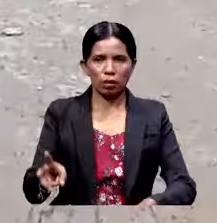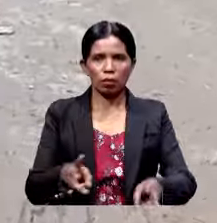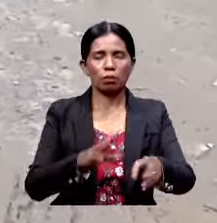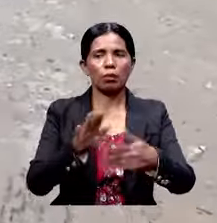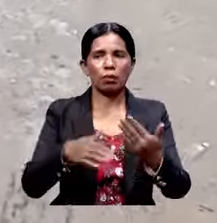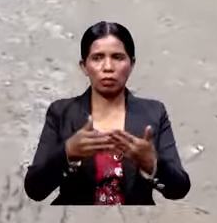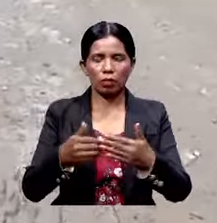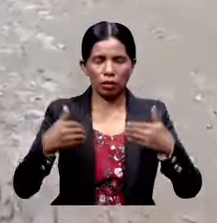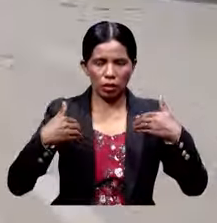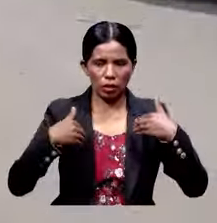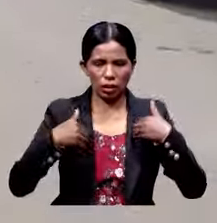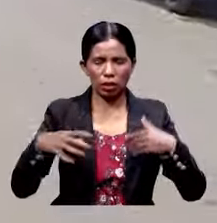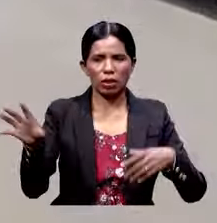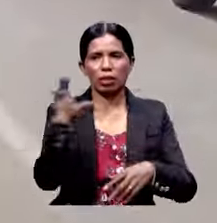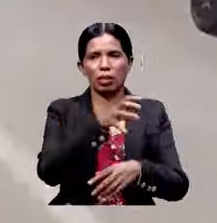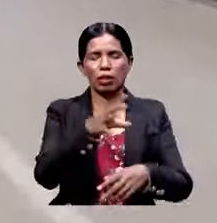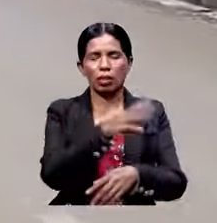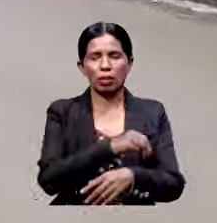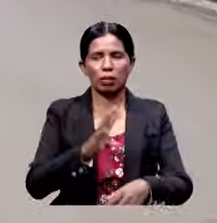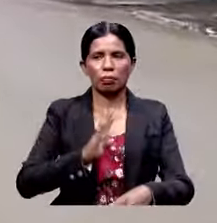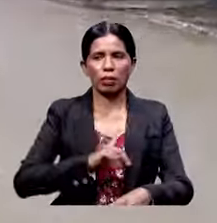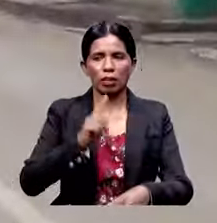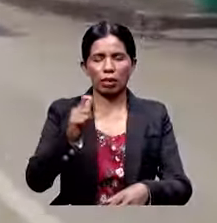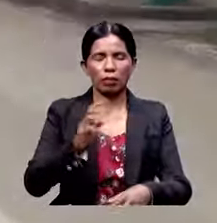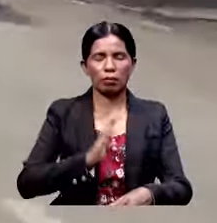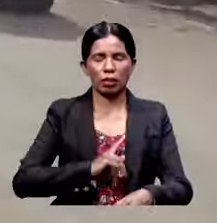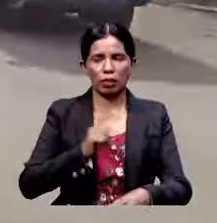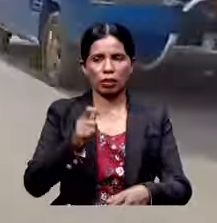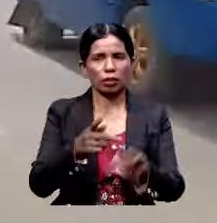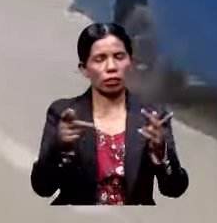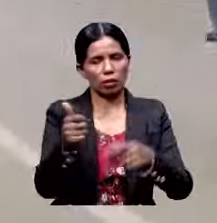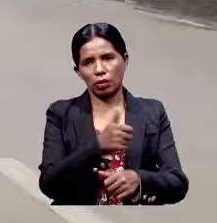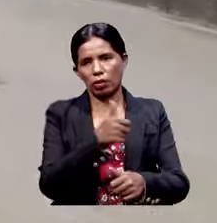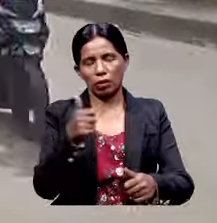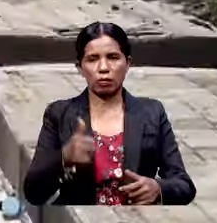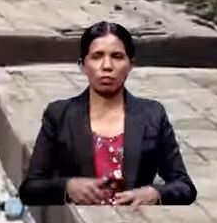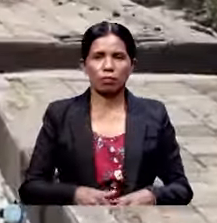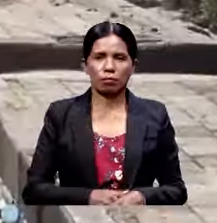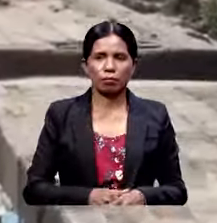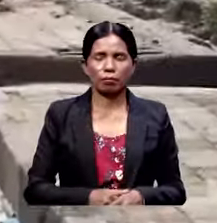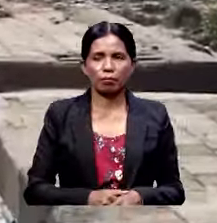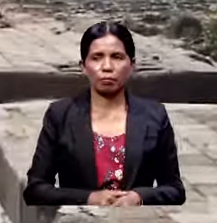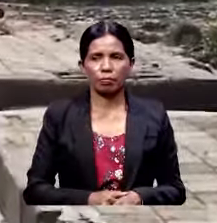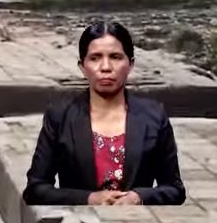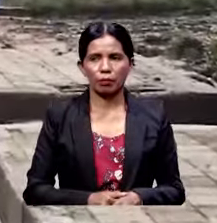hamosu rairahun makas hanesan iha area metiaut bairu pite no fatin sira seluktan.